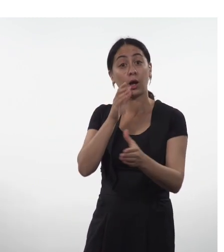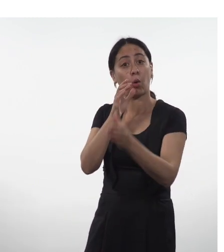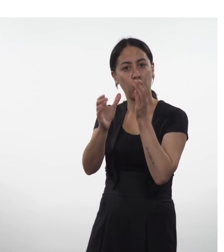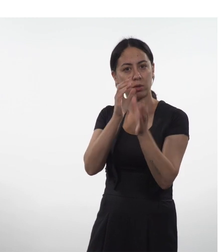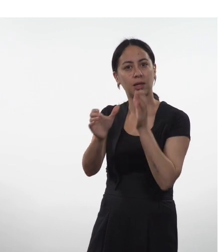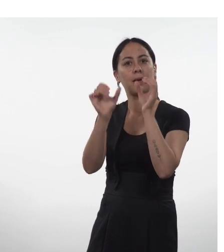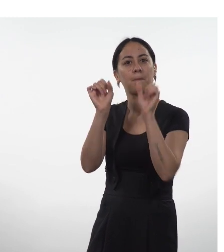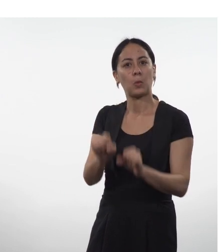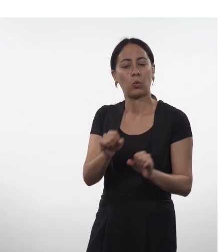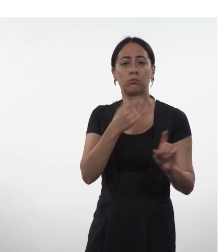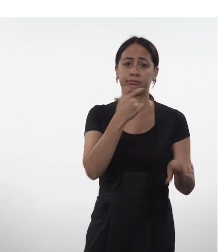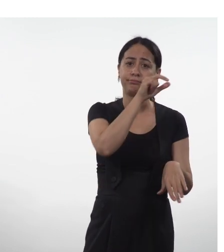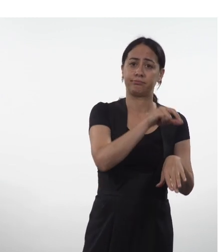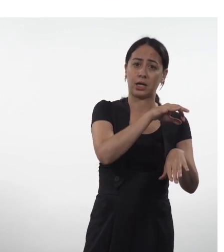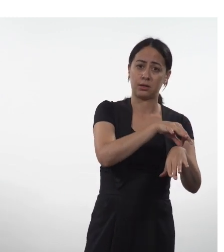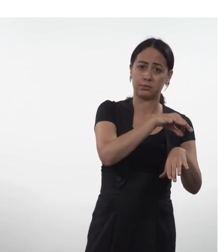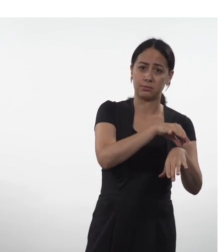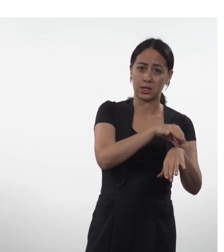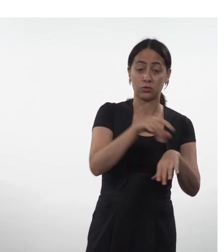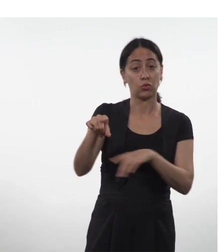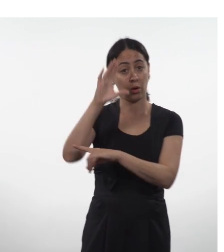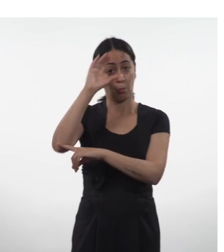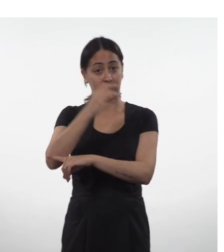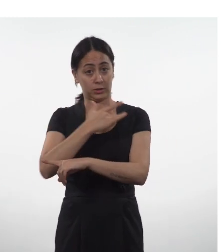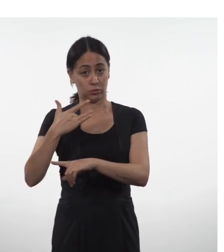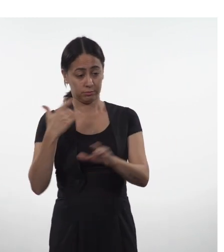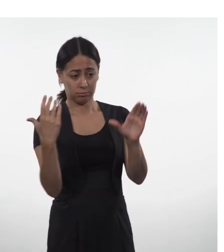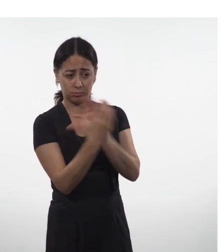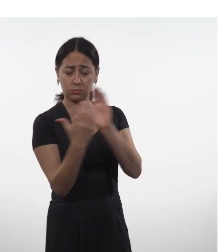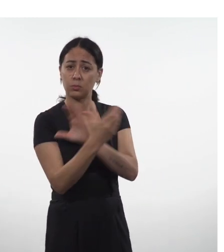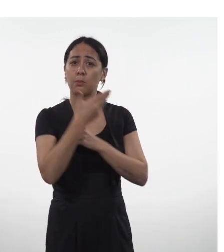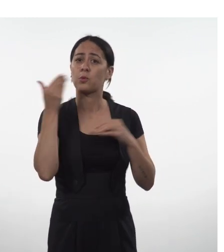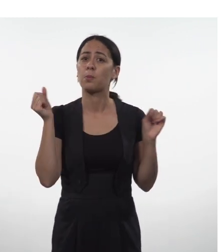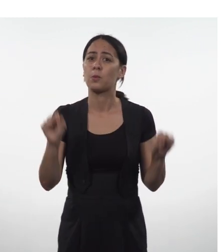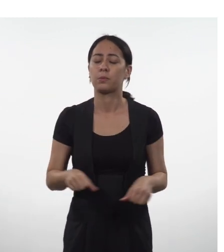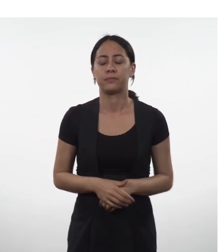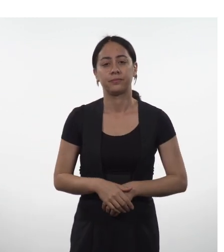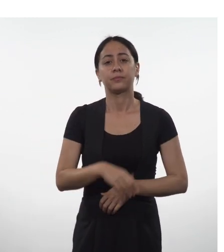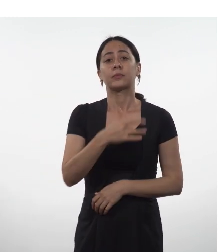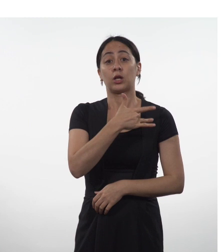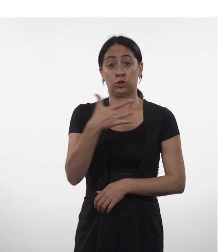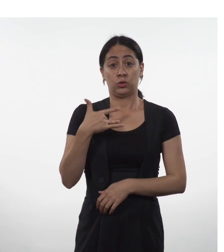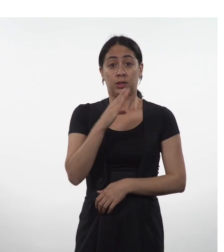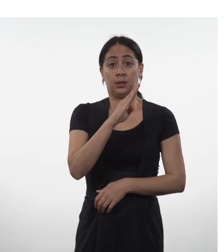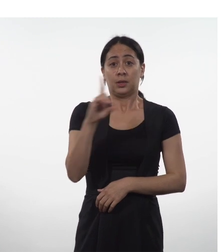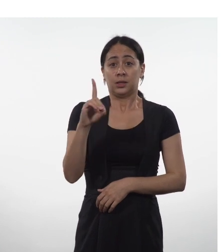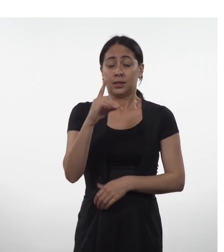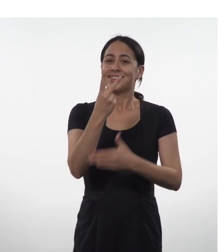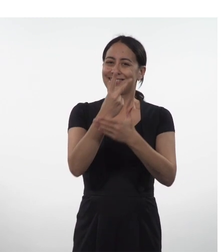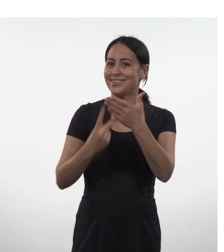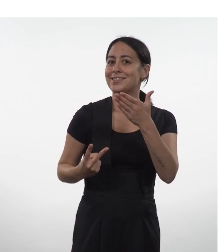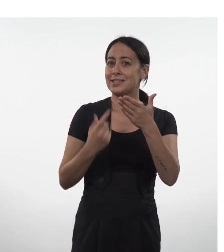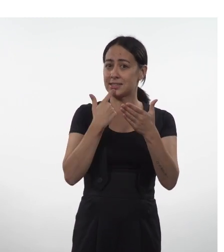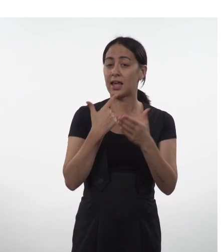patient et le professionnel de santé. Santé BD propose également 20 000 dessins que vous